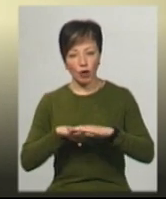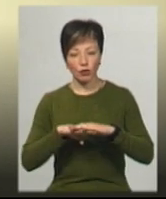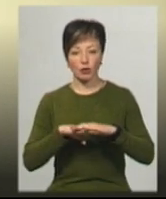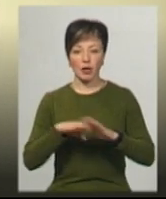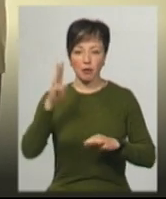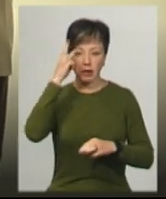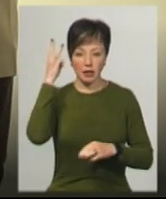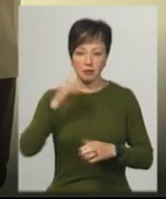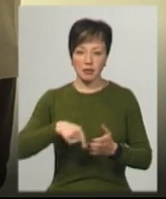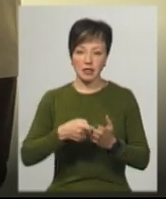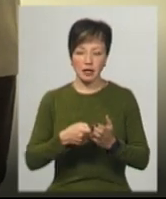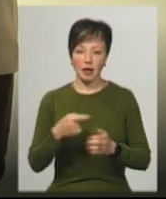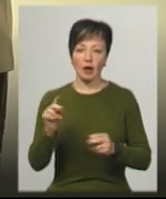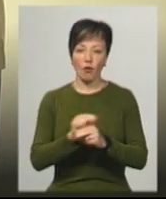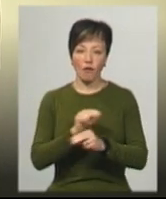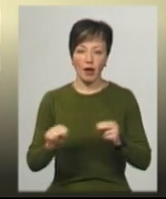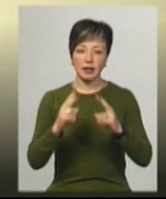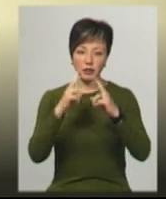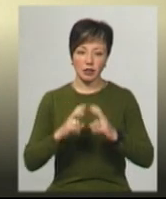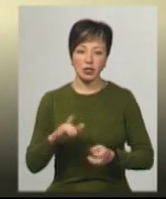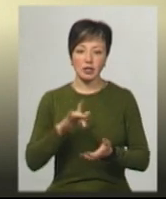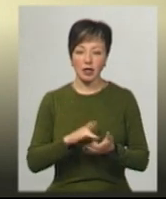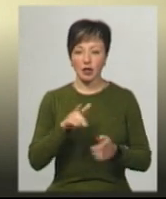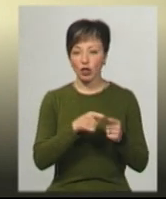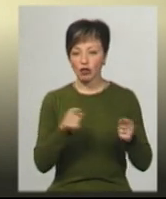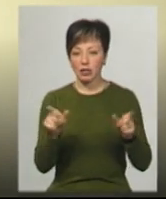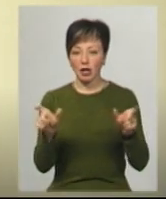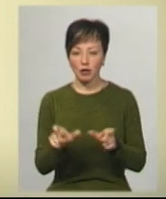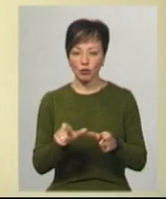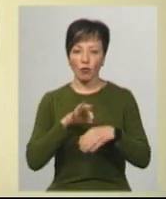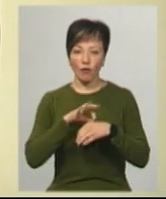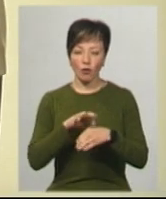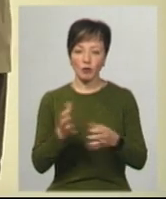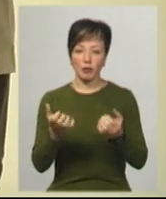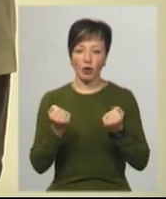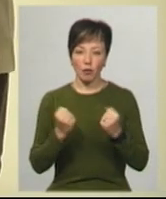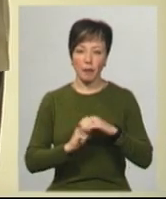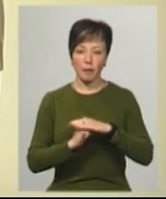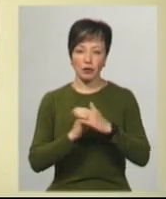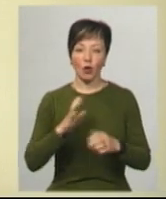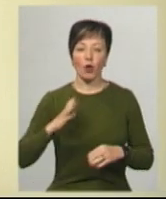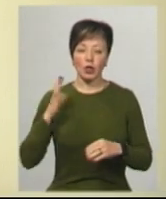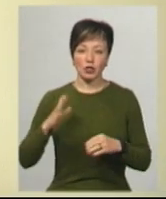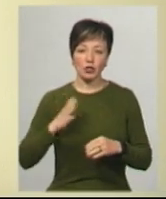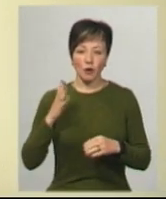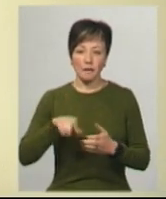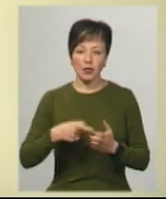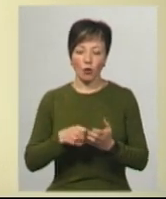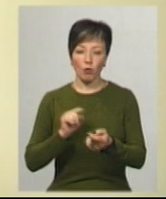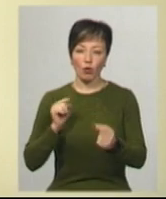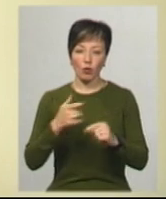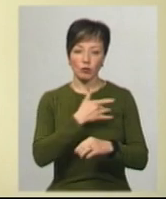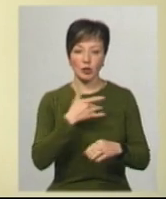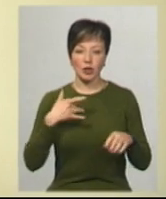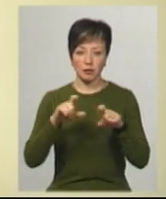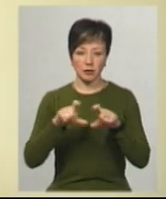підпорядковуємося Хмельницький міський лікувально-діагностичний центр. На час карантину прийом проводиться на базі колишнього Хмельницького міського